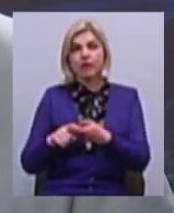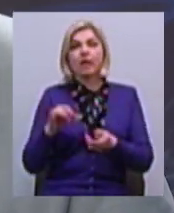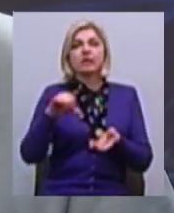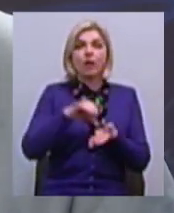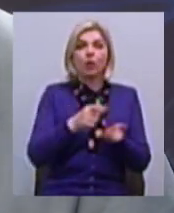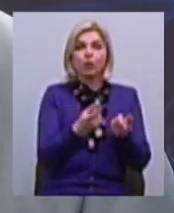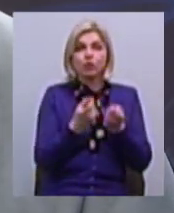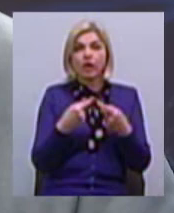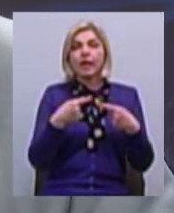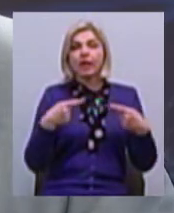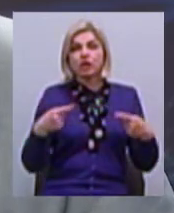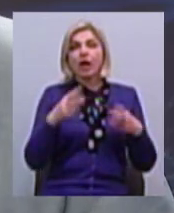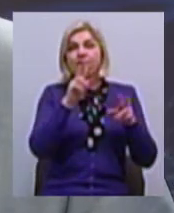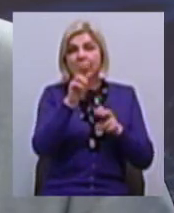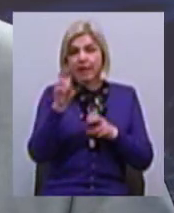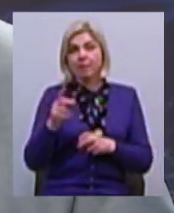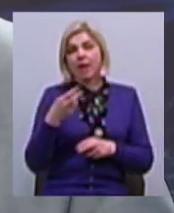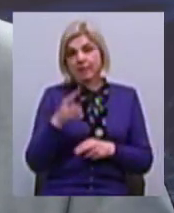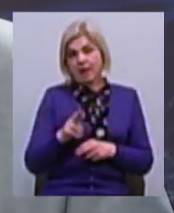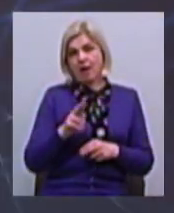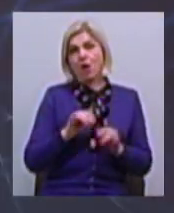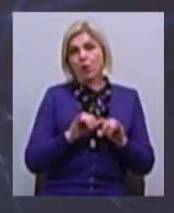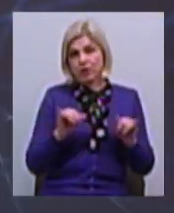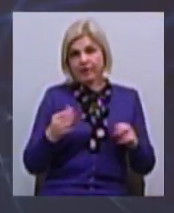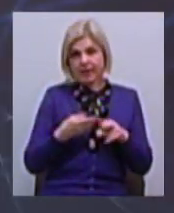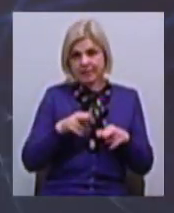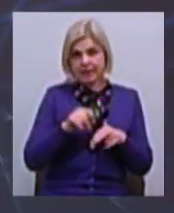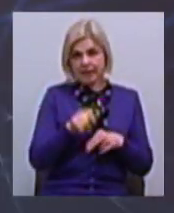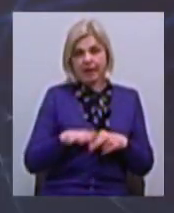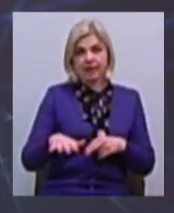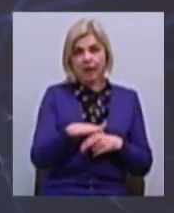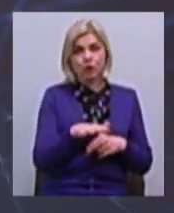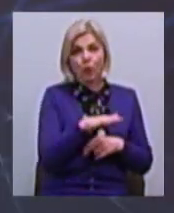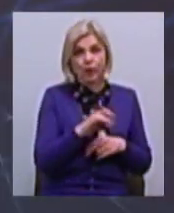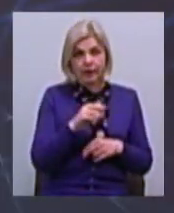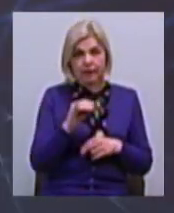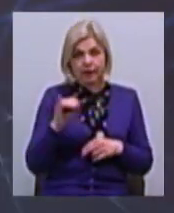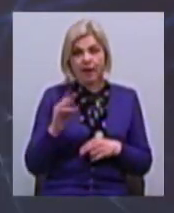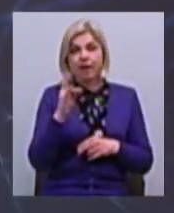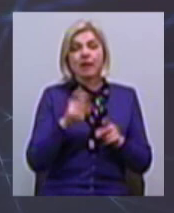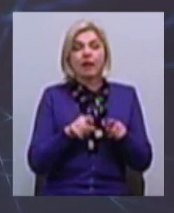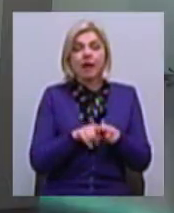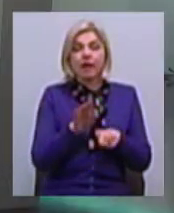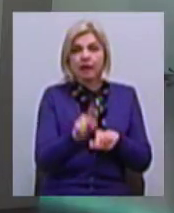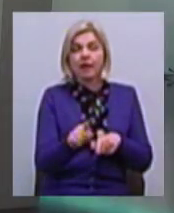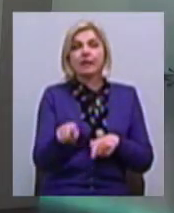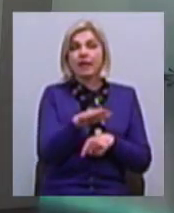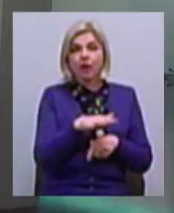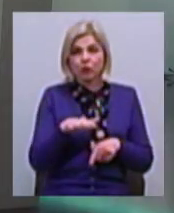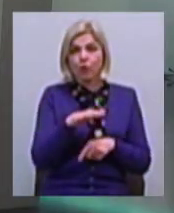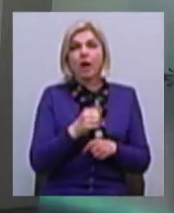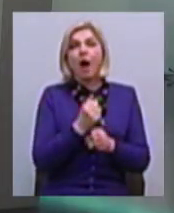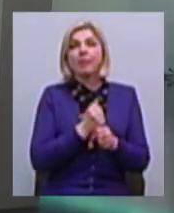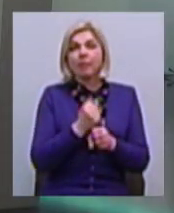інших ствідорів, які працюють в цій галузі, для розвитку цієї території. Тому що на такій території обробляти сьогодні